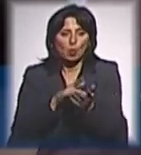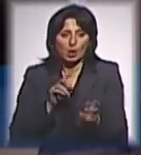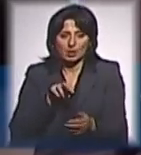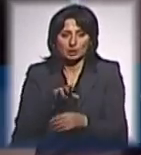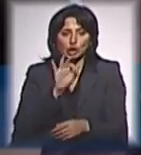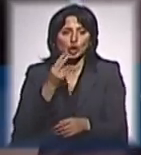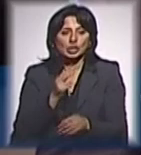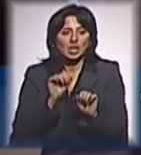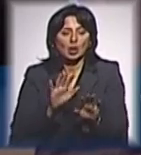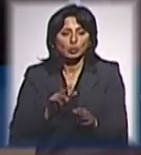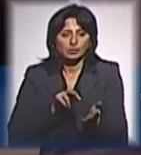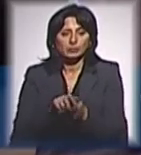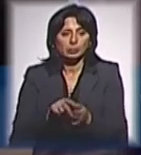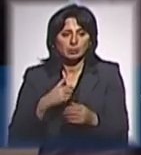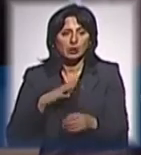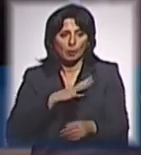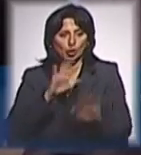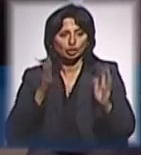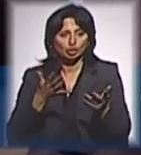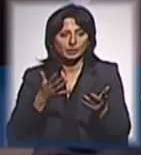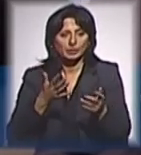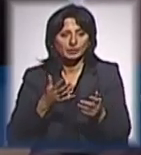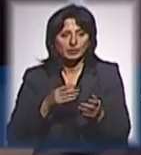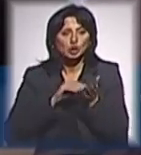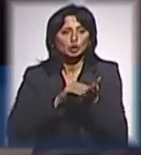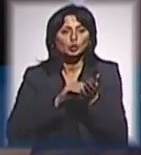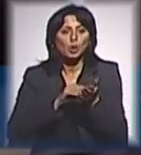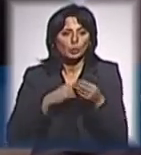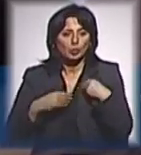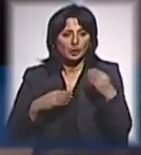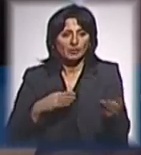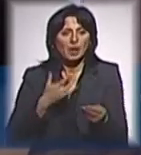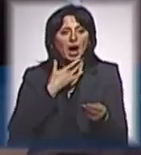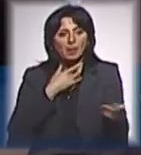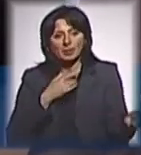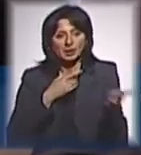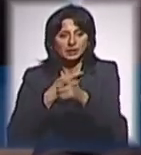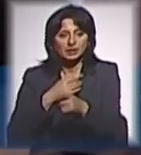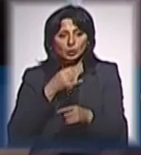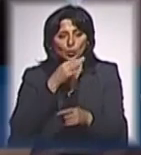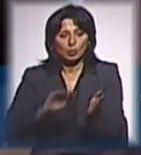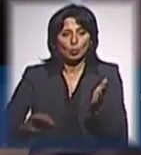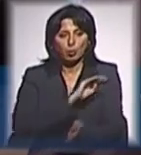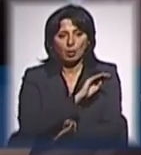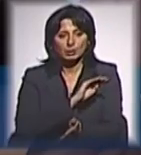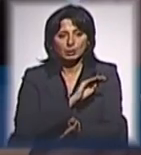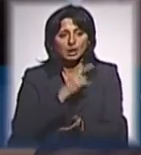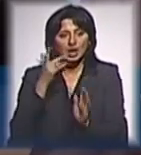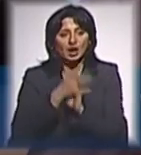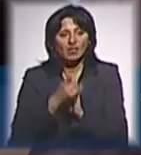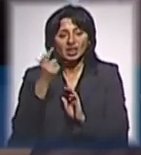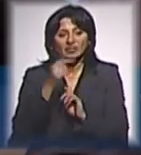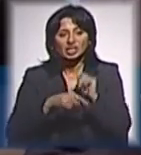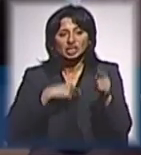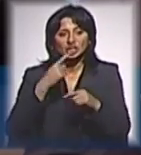მოქალაქე სოციალურად დაუცველისთვის, მე მქონდა ესეთ შემთხვევა, რომ შუამდგომლობაც მივეცი გამგებელთან და მაგალითად უთხრა უარი და გავიგერო ერთი